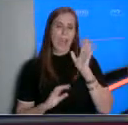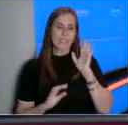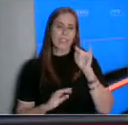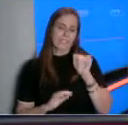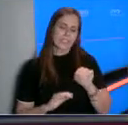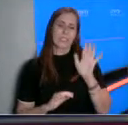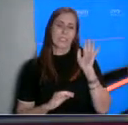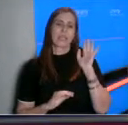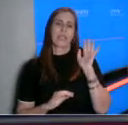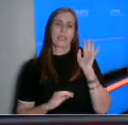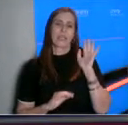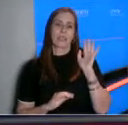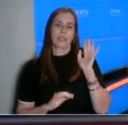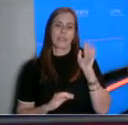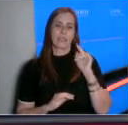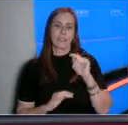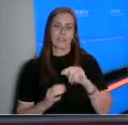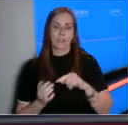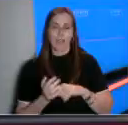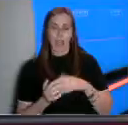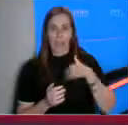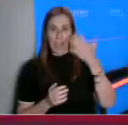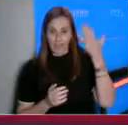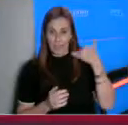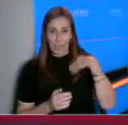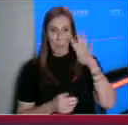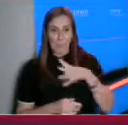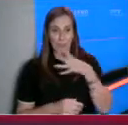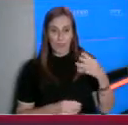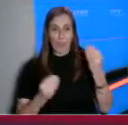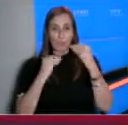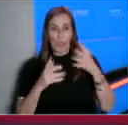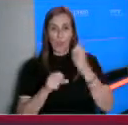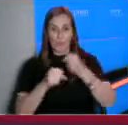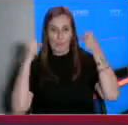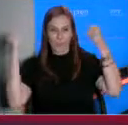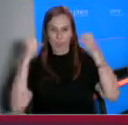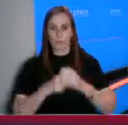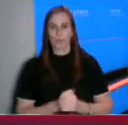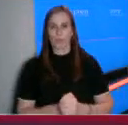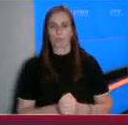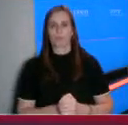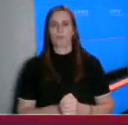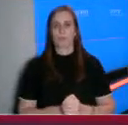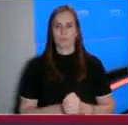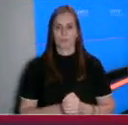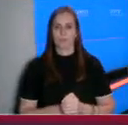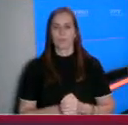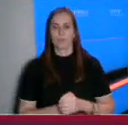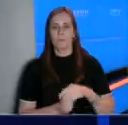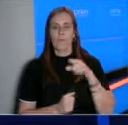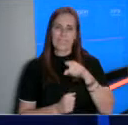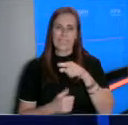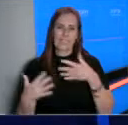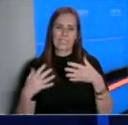אז זה... צריך לצאת לרחובות. אני הייתי בברצלונה, לימדו אותי איך יוצאים לרחובות. זה הקרב